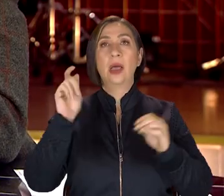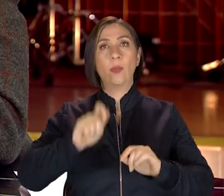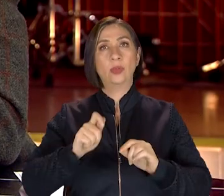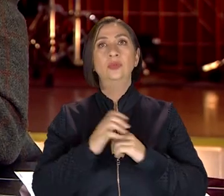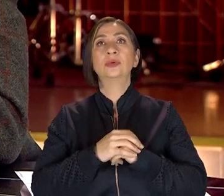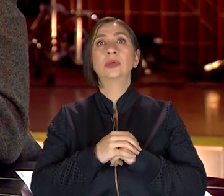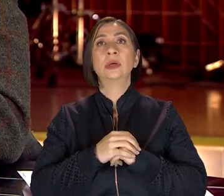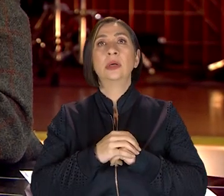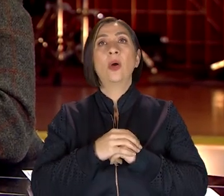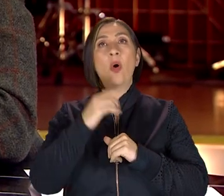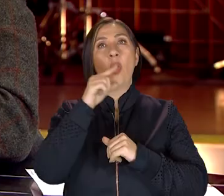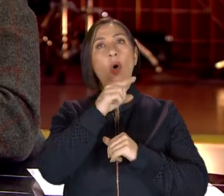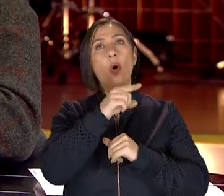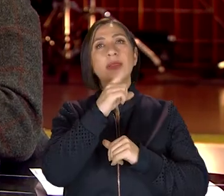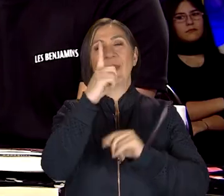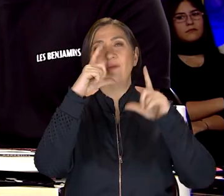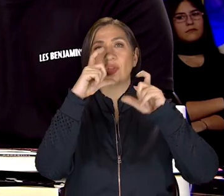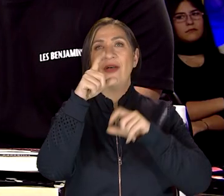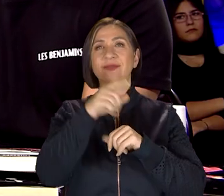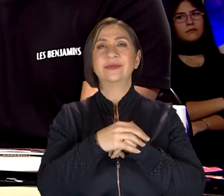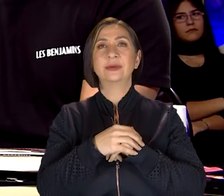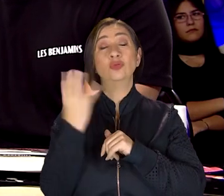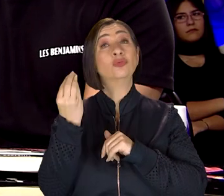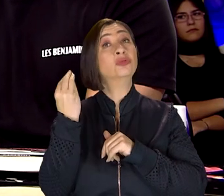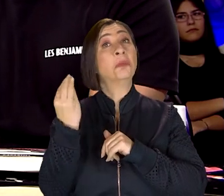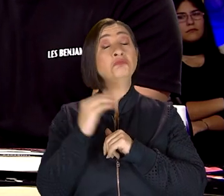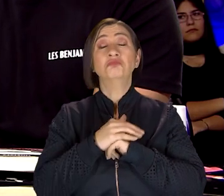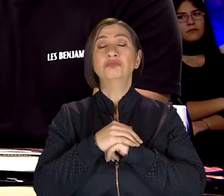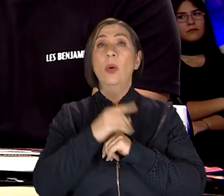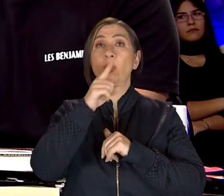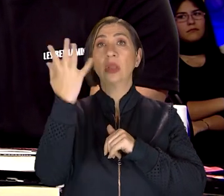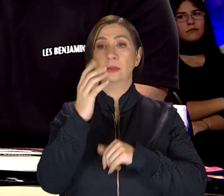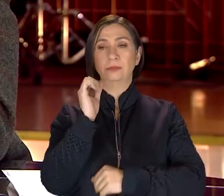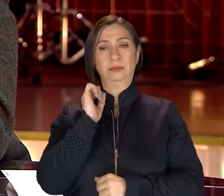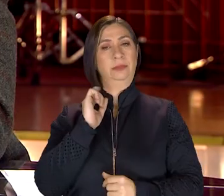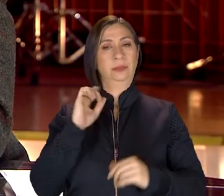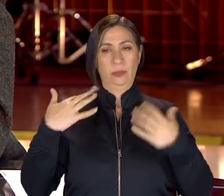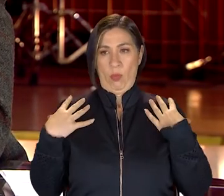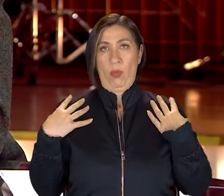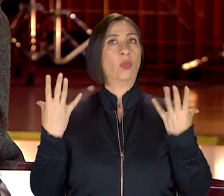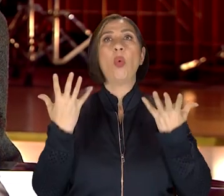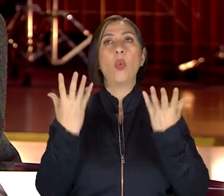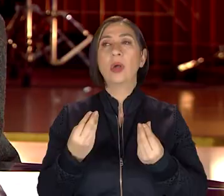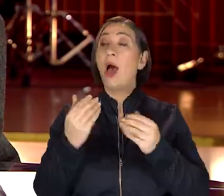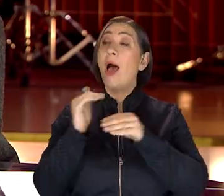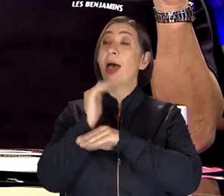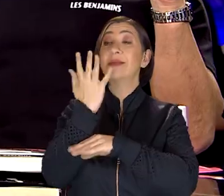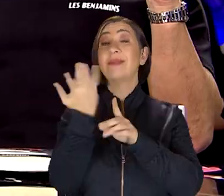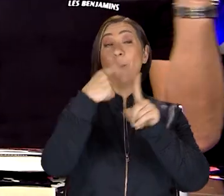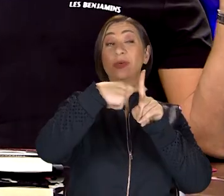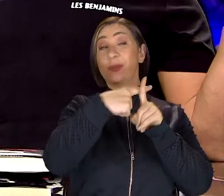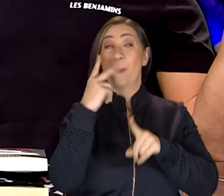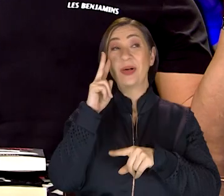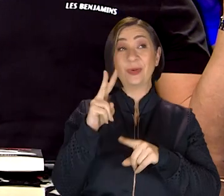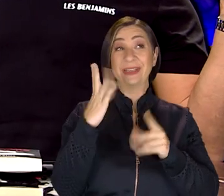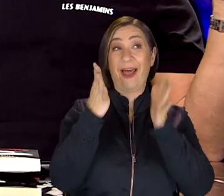iyiymiş. Oradan bir fotoğrafı. Çok güzel. Peki bu daha dik durunca ne oluyor? Abi hayata daha pozitif bakıyorsun.